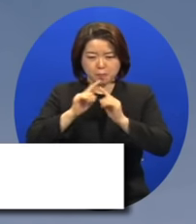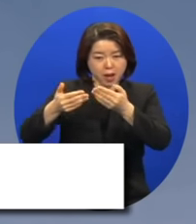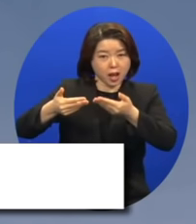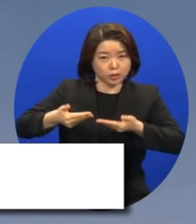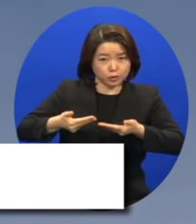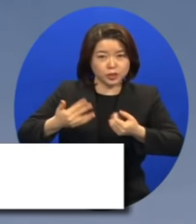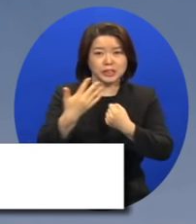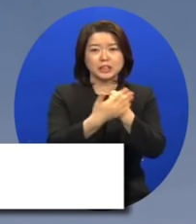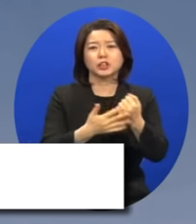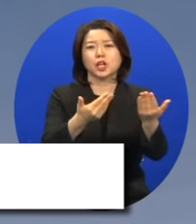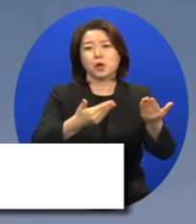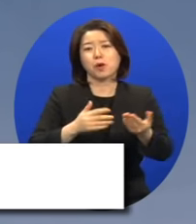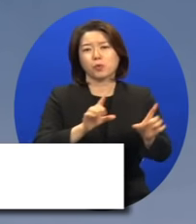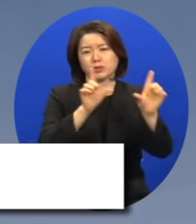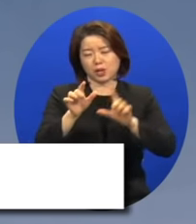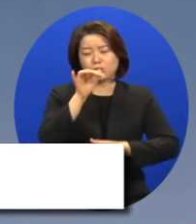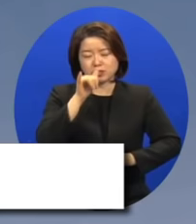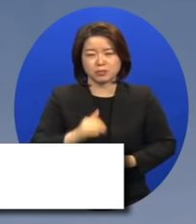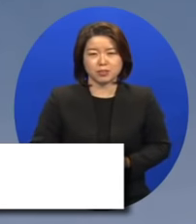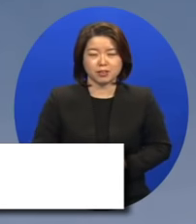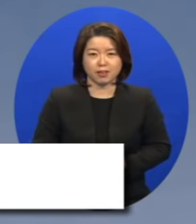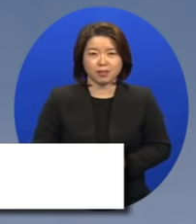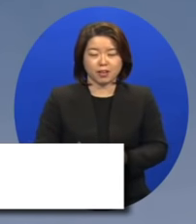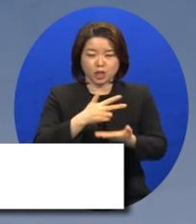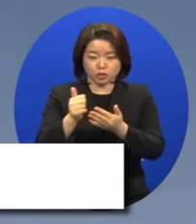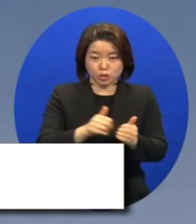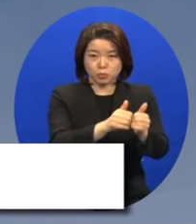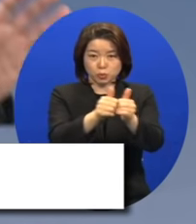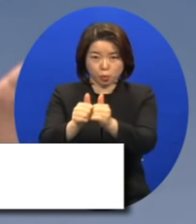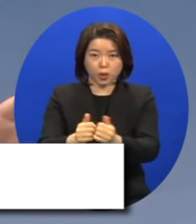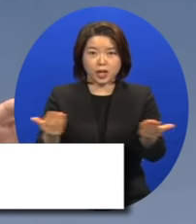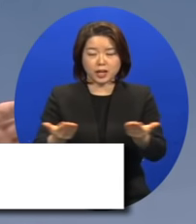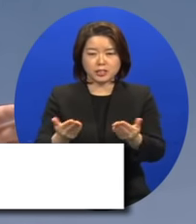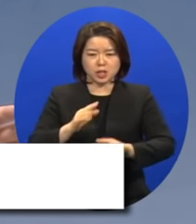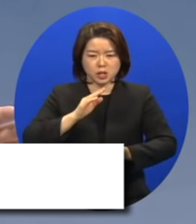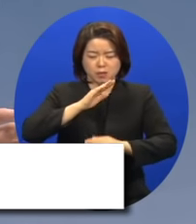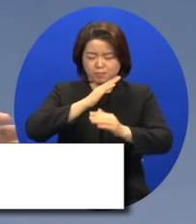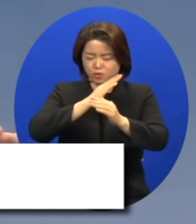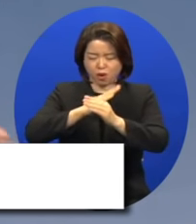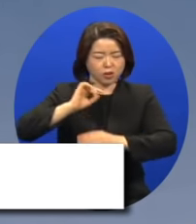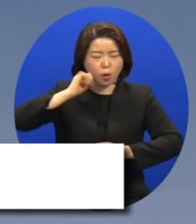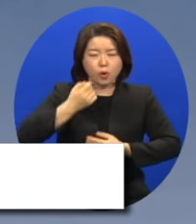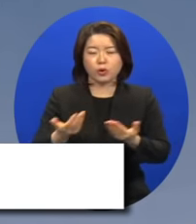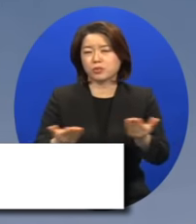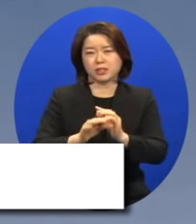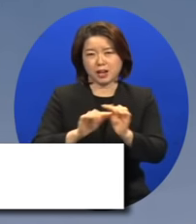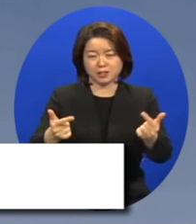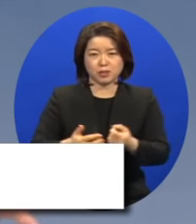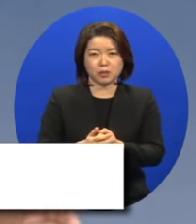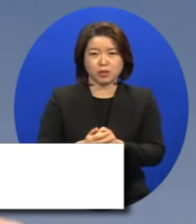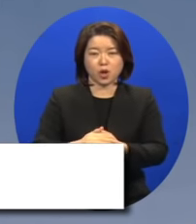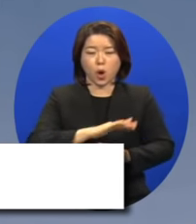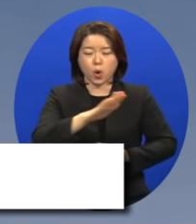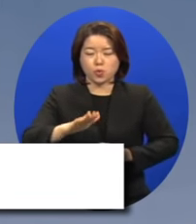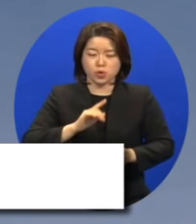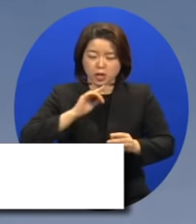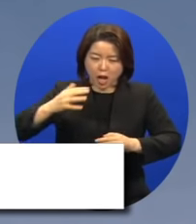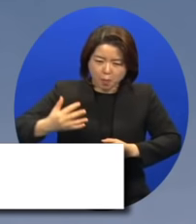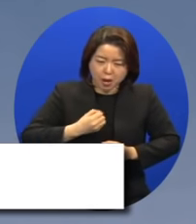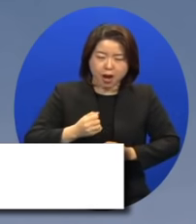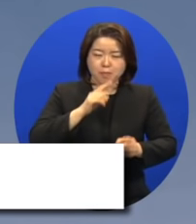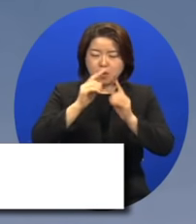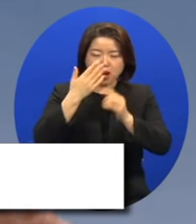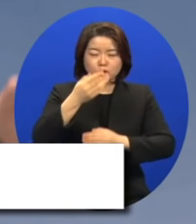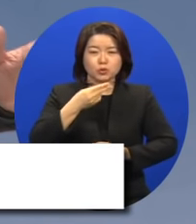에게말씀하십니다 .주님과함께걷는것은 결코어렵지않습니다.우리가누리는것은형언할수없는 축복